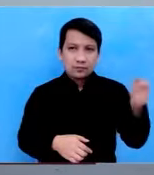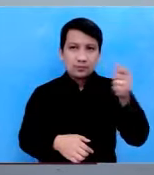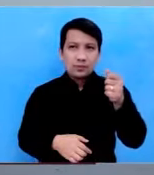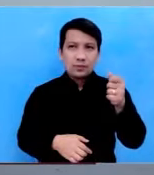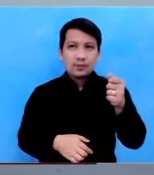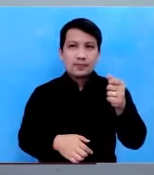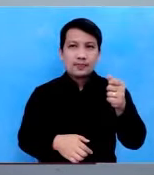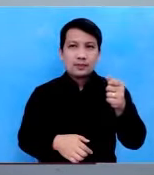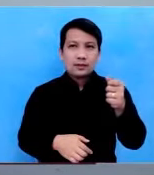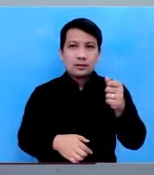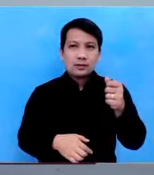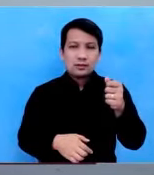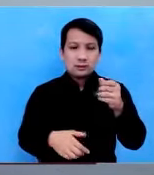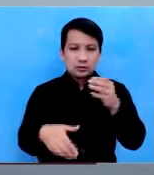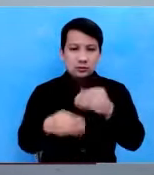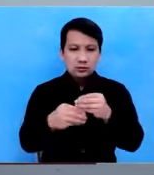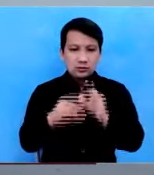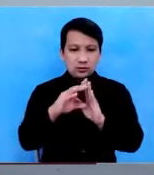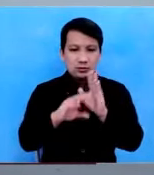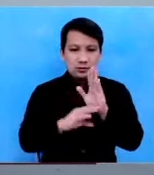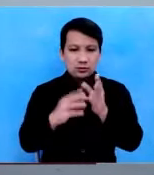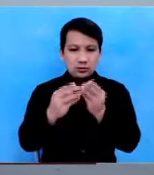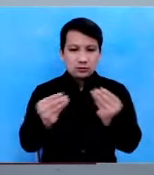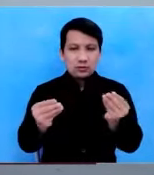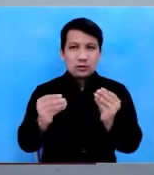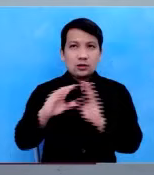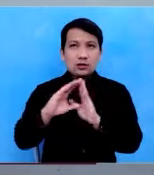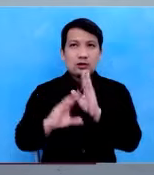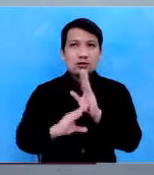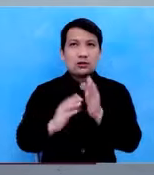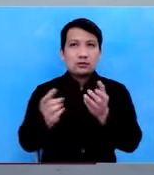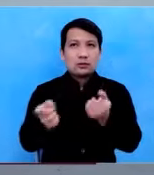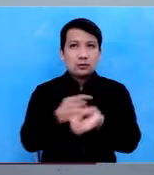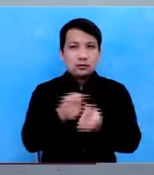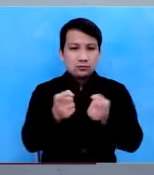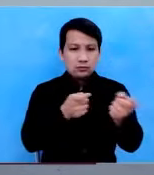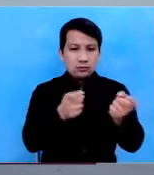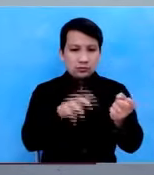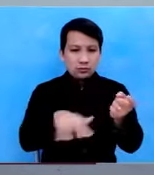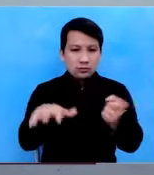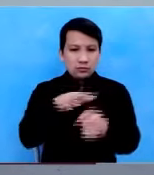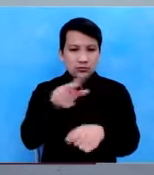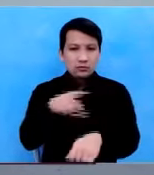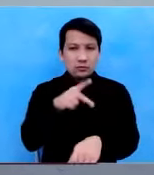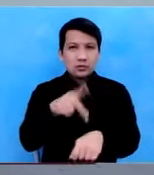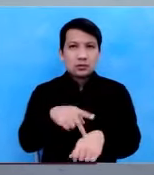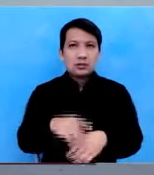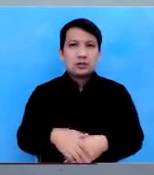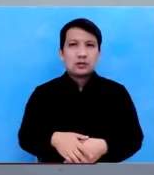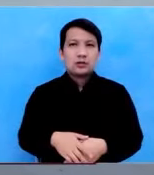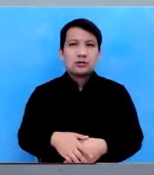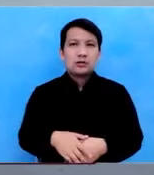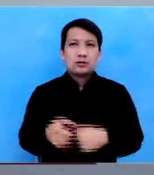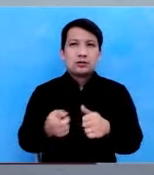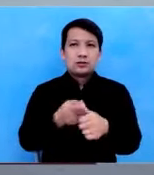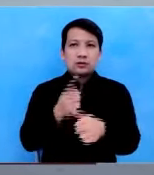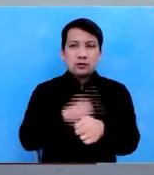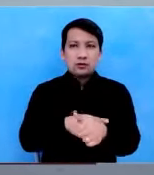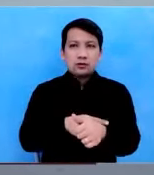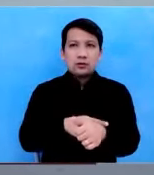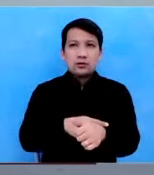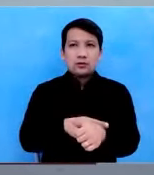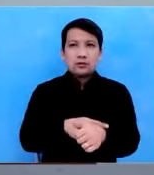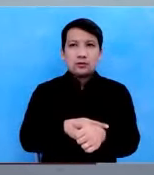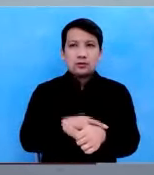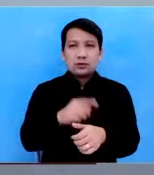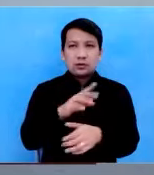sa konstitusyon para lusawin ang kongreso at kontrolin ang buong bansa. Sa unang araw din ng martial law, pinatahimik ni